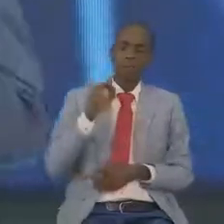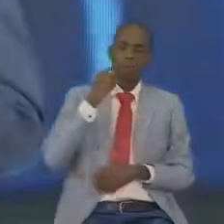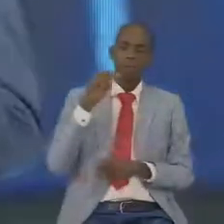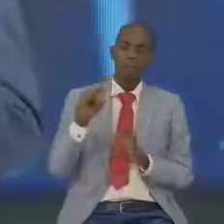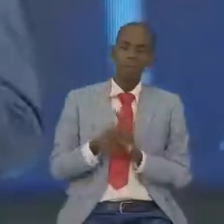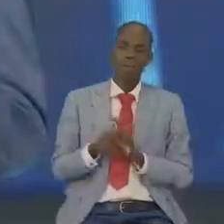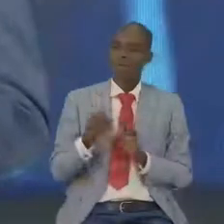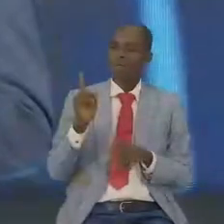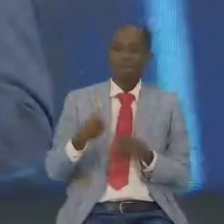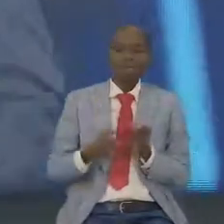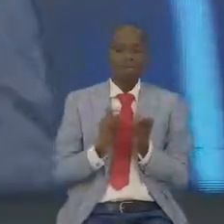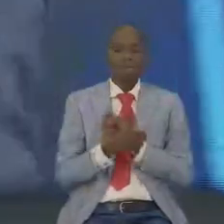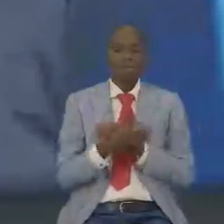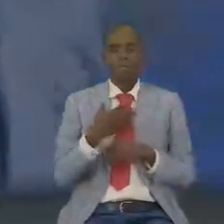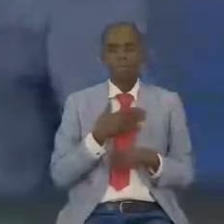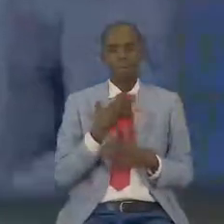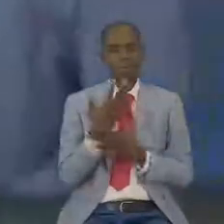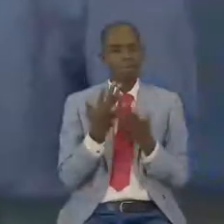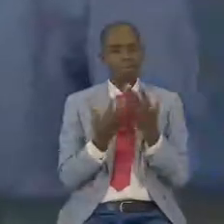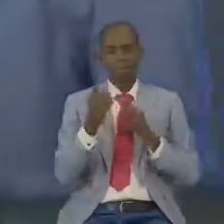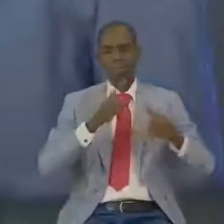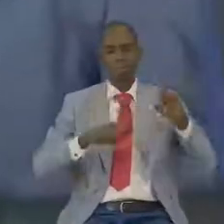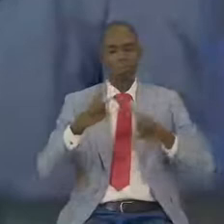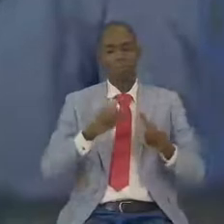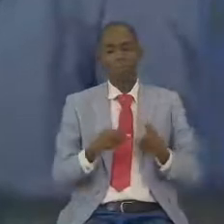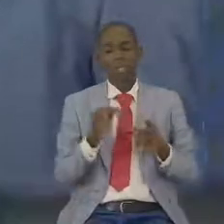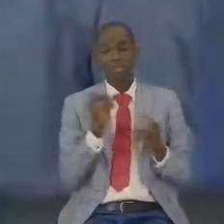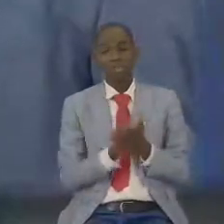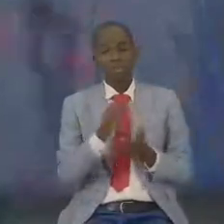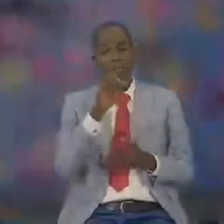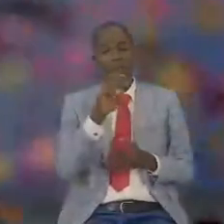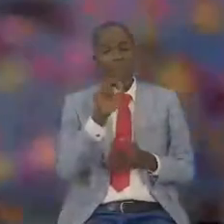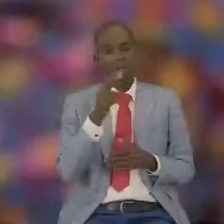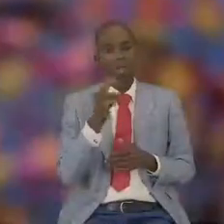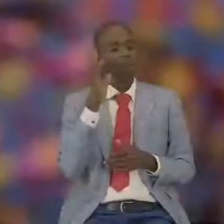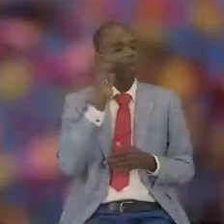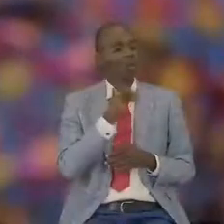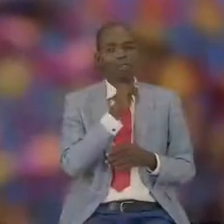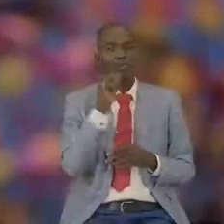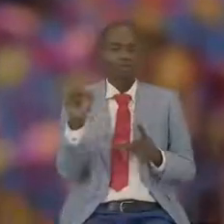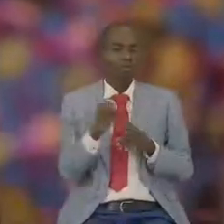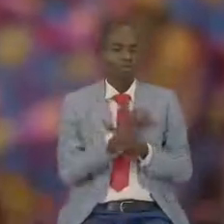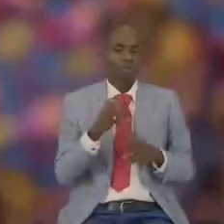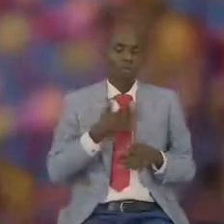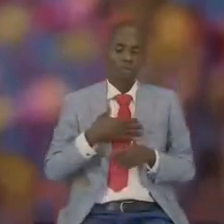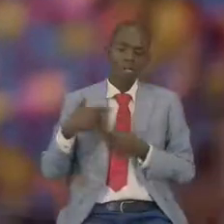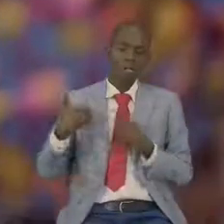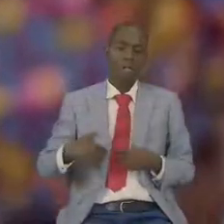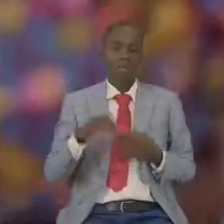ne va pas atteindre ma langue, ne va pas affecter mon cœur. Mara ne va